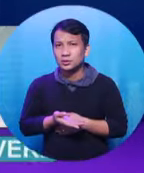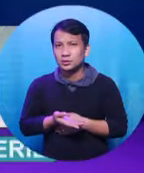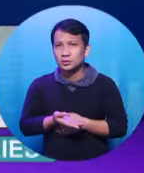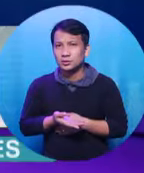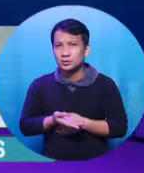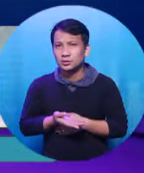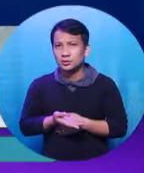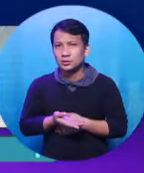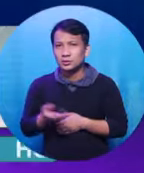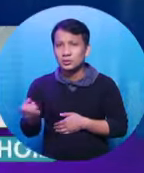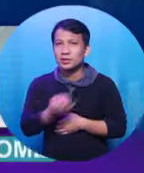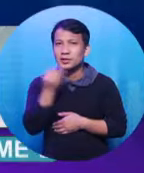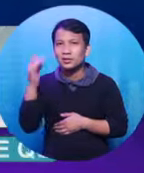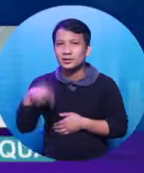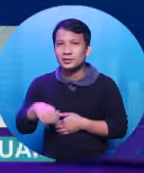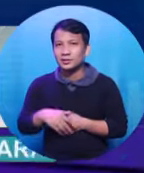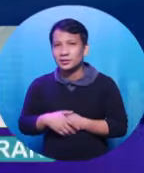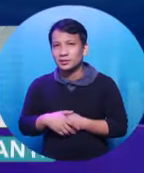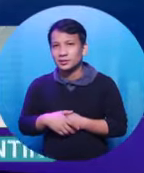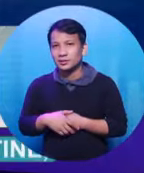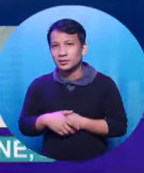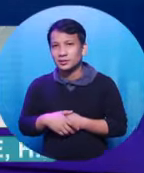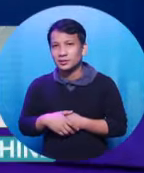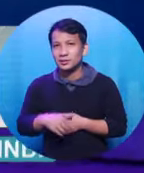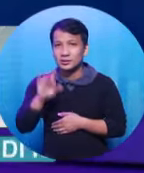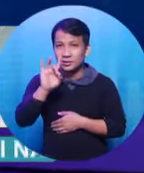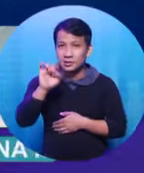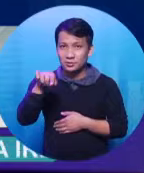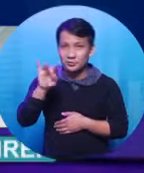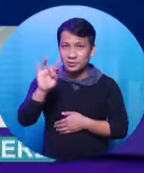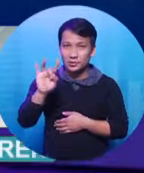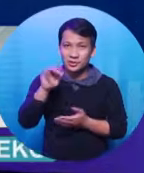Ranet, ilan na ba ang likers natin?